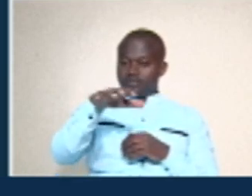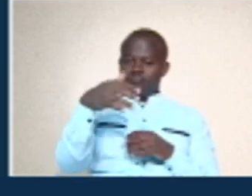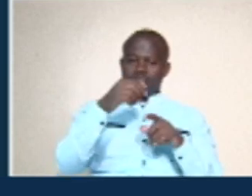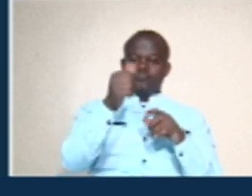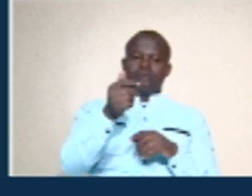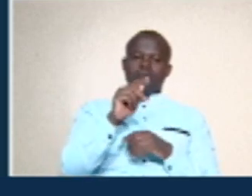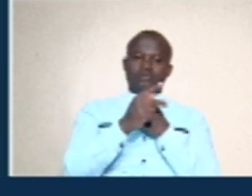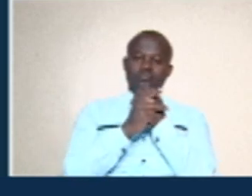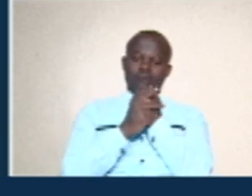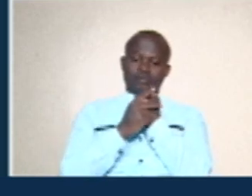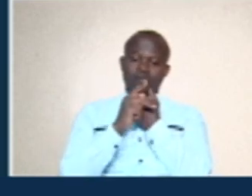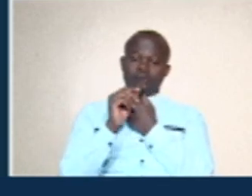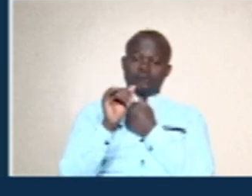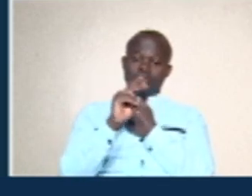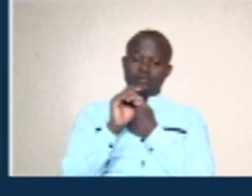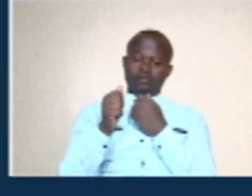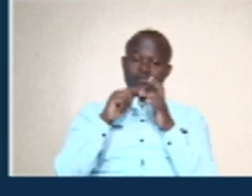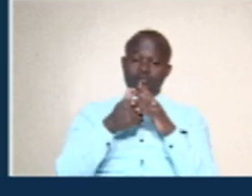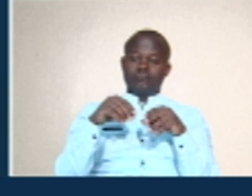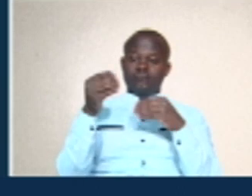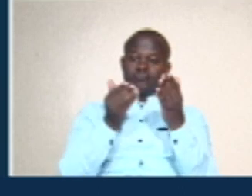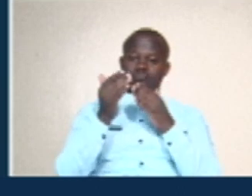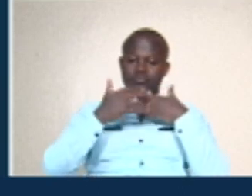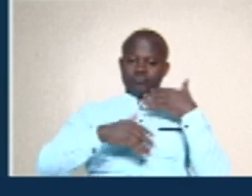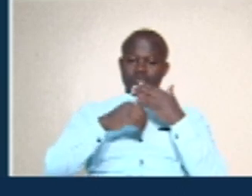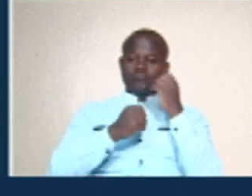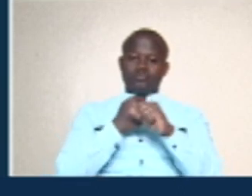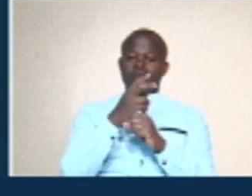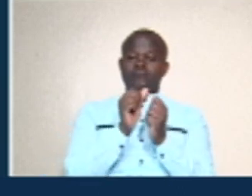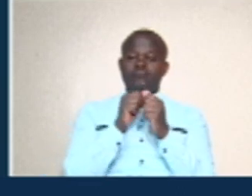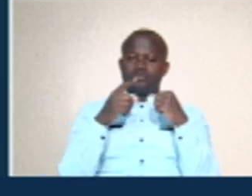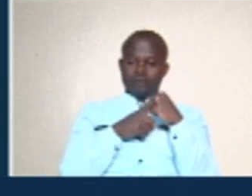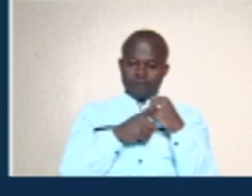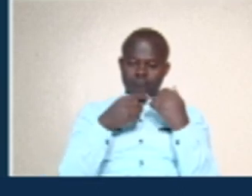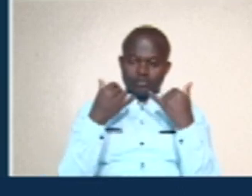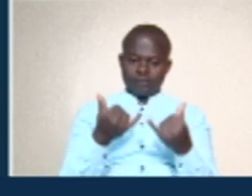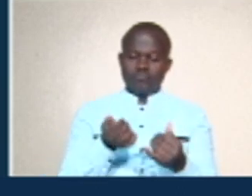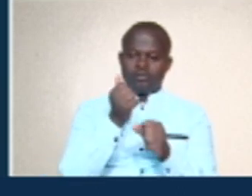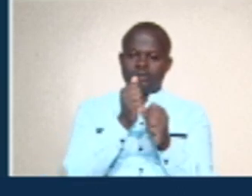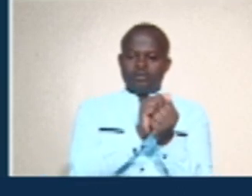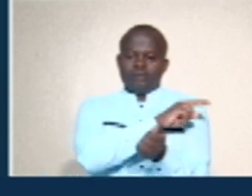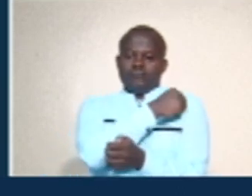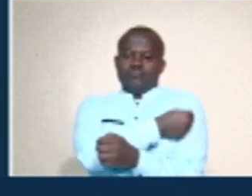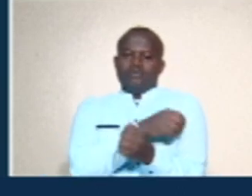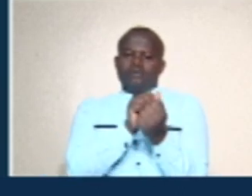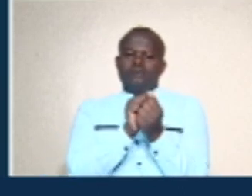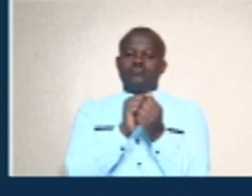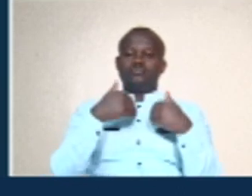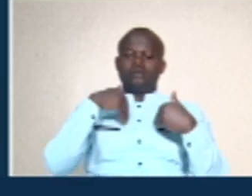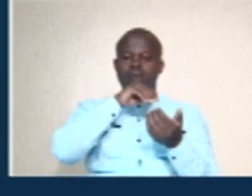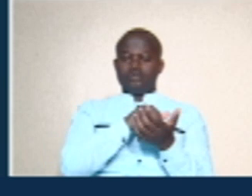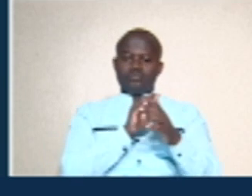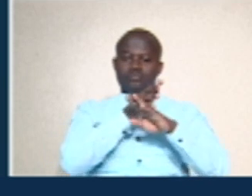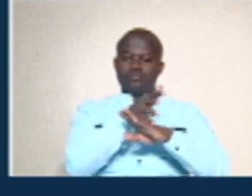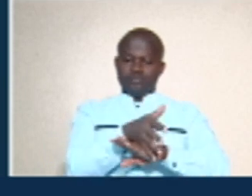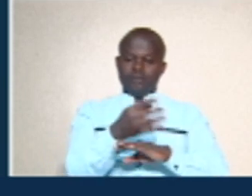karere ka Kayonza. Yatangiye gutanga serivisi zo gutwara amaraso muri 2016. Ubu ikorana n'ibitaro ndetse n'ibigo nderabuzima